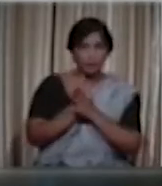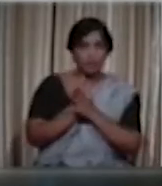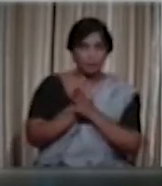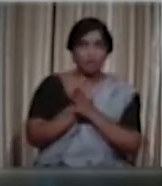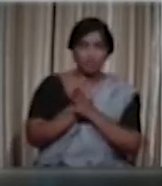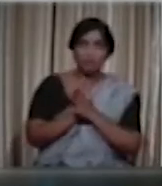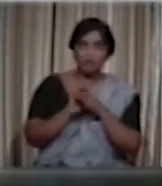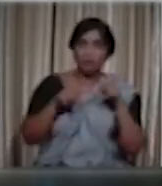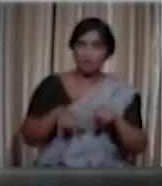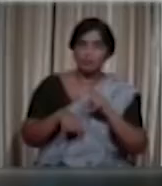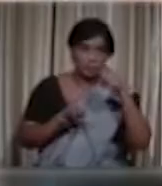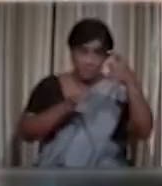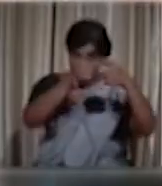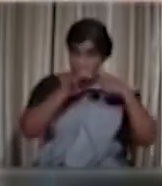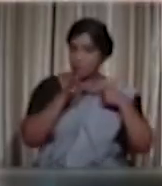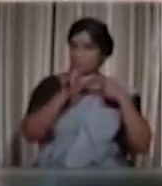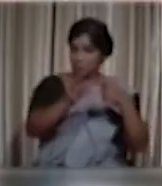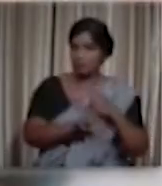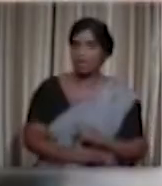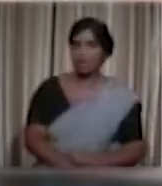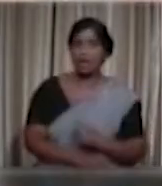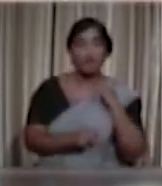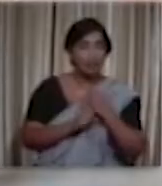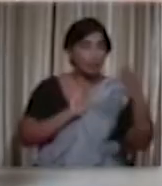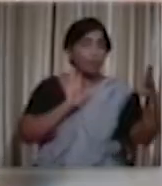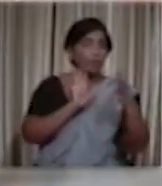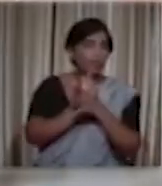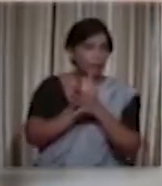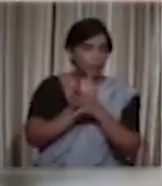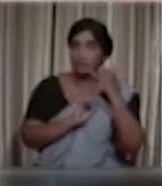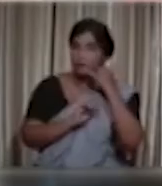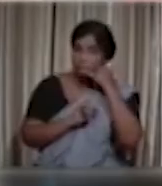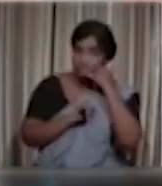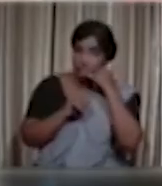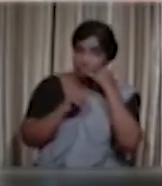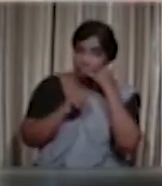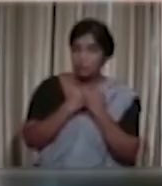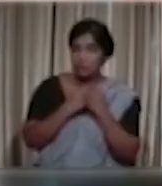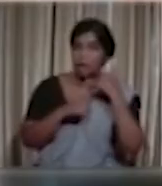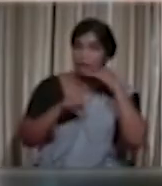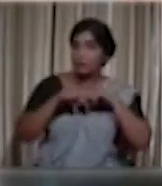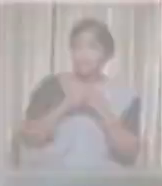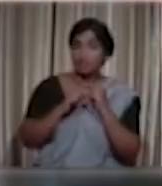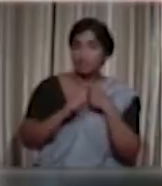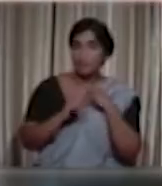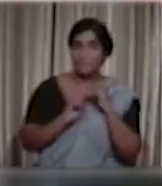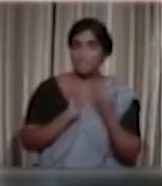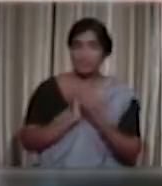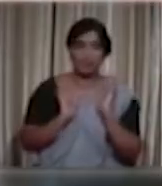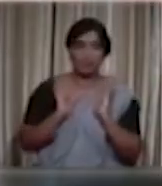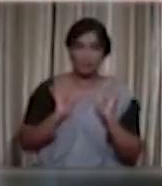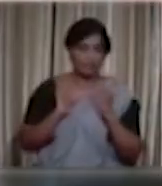එක මම මේ වෙලාවේදී මතක් කරන්න කැමතියි ආණ්ඩුවට එකතු වීම සමගි ජන බලවේගයේ ප්‍රතිපත්තිය නෙවෙයි